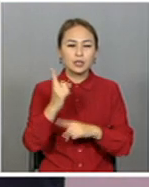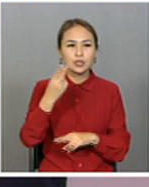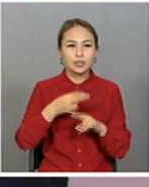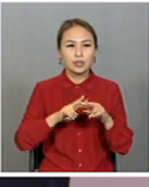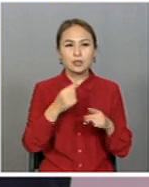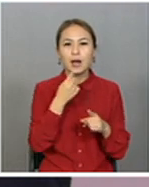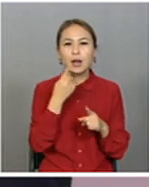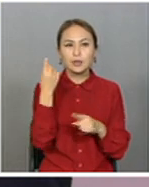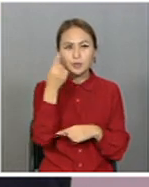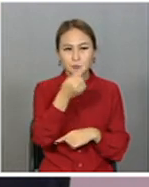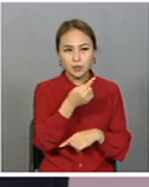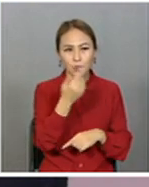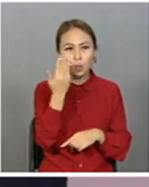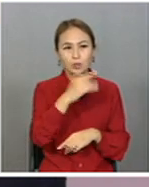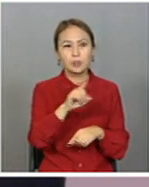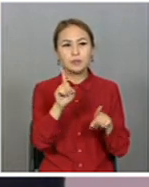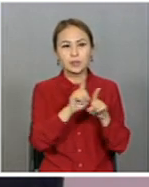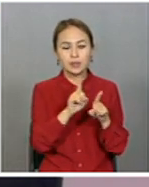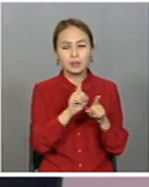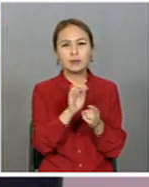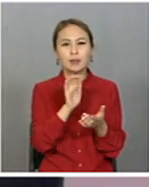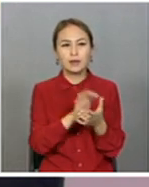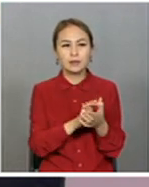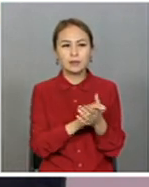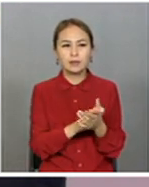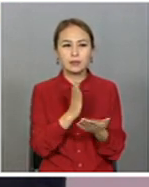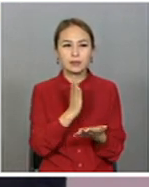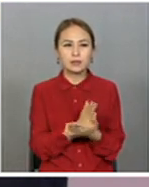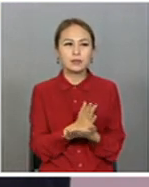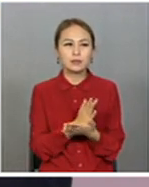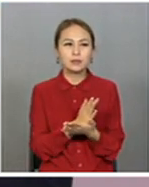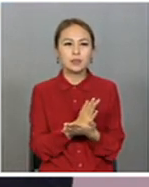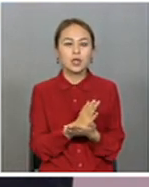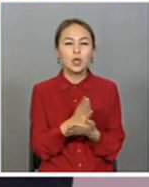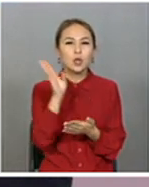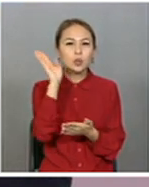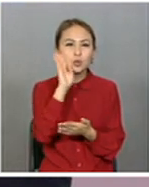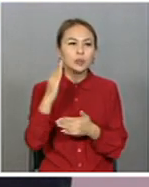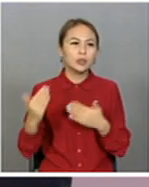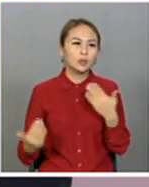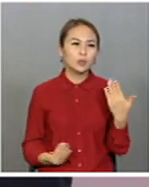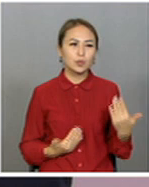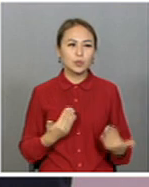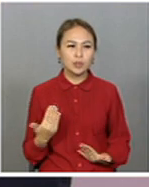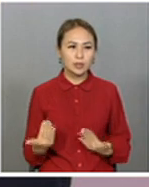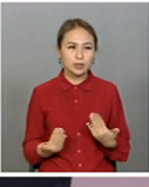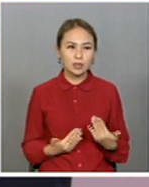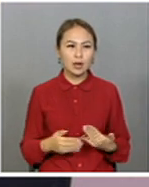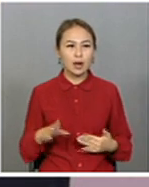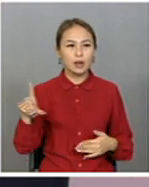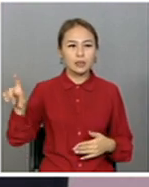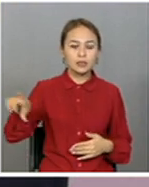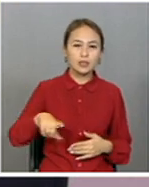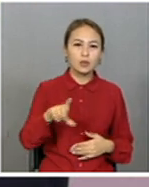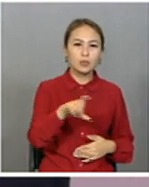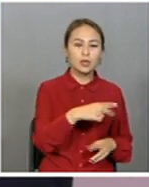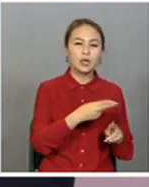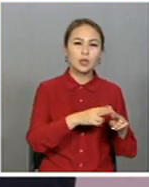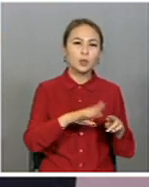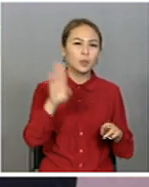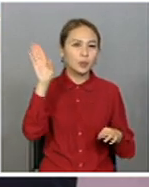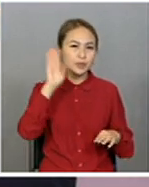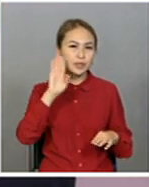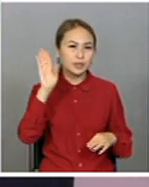пекен, ол да бізге таныс мекен. Су тірліктің өзегі ақса